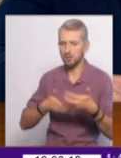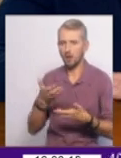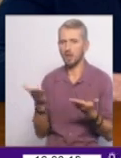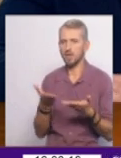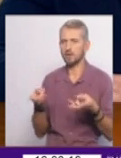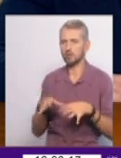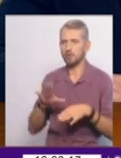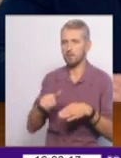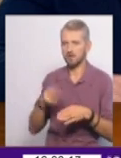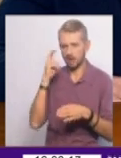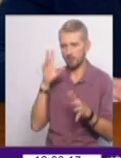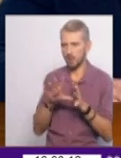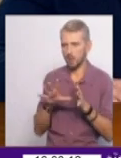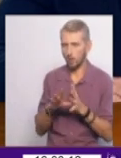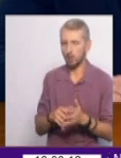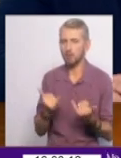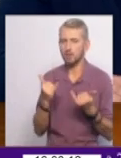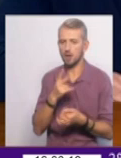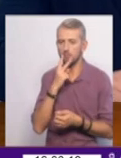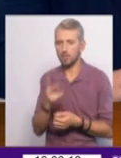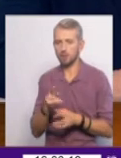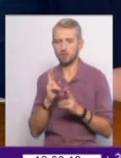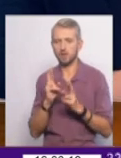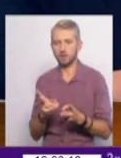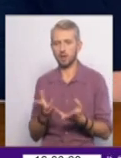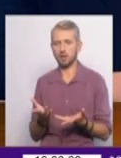від «Київенерго». Зараз ми бачимо, яким чином